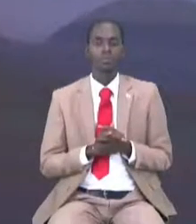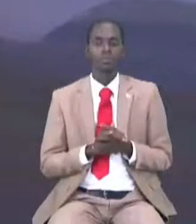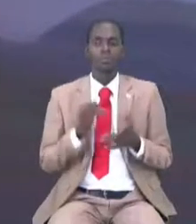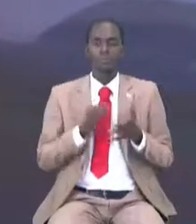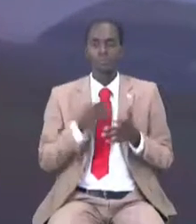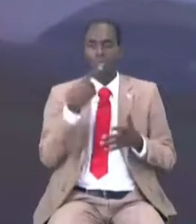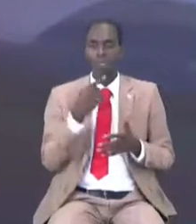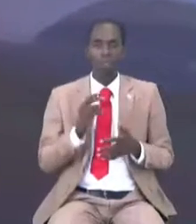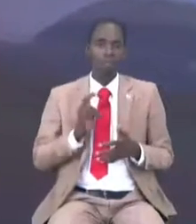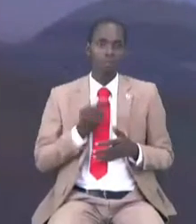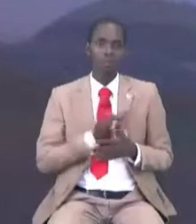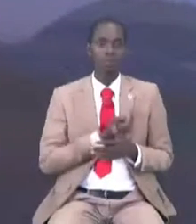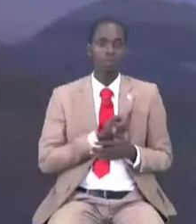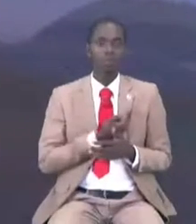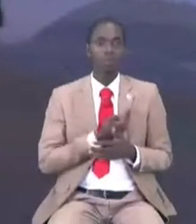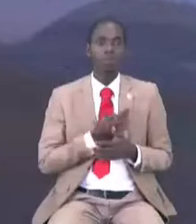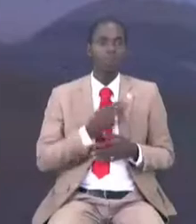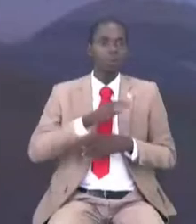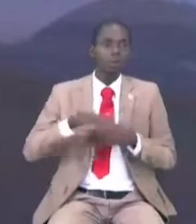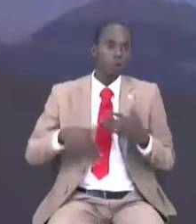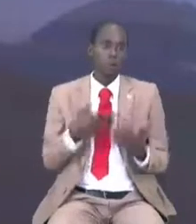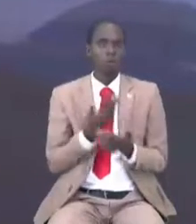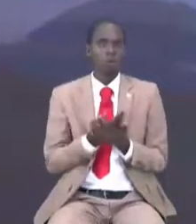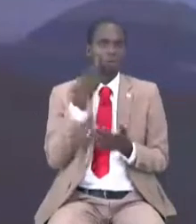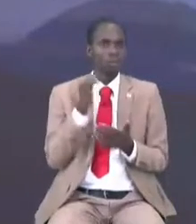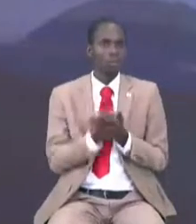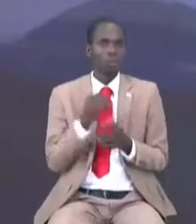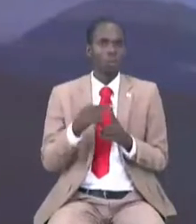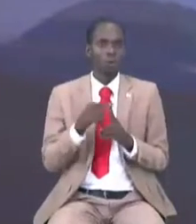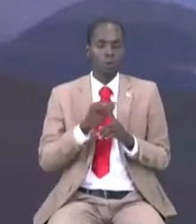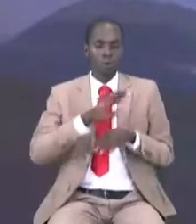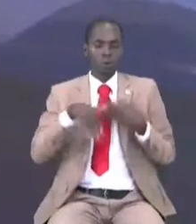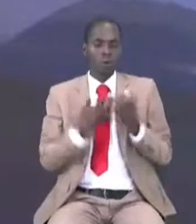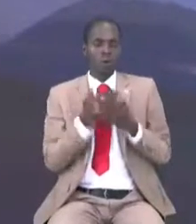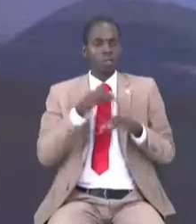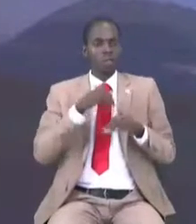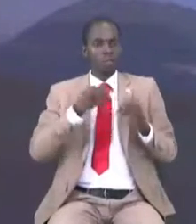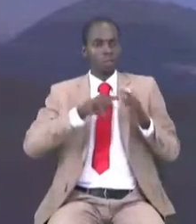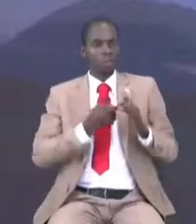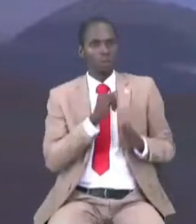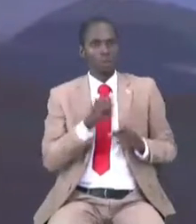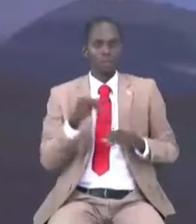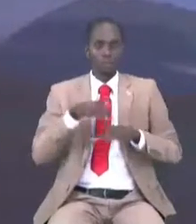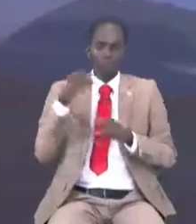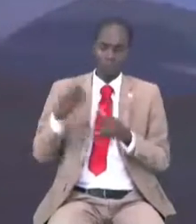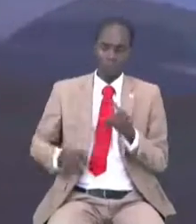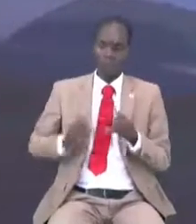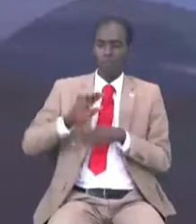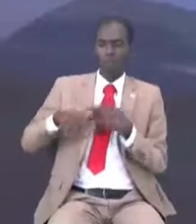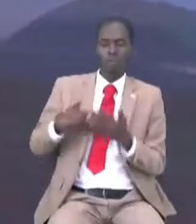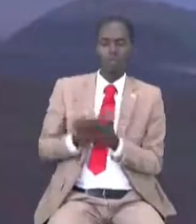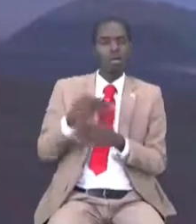voyons, la dernière partie de la phrase aussi, du verset « Nous tous ». Nous étions